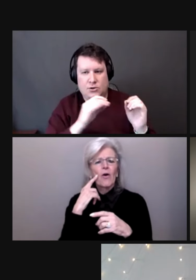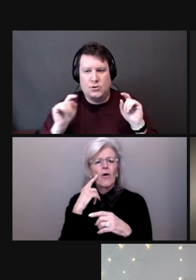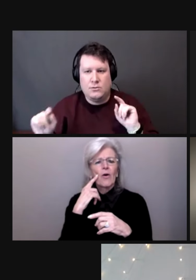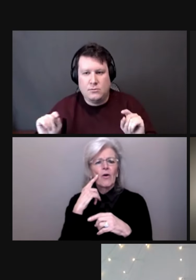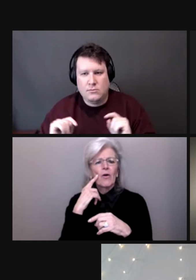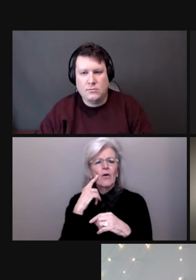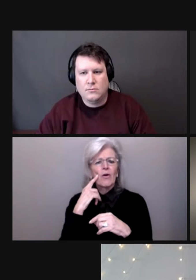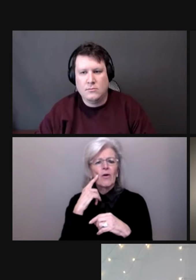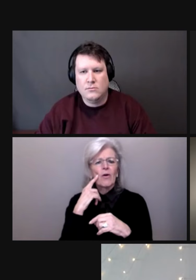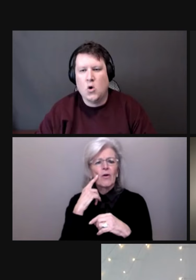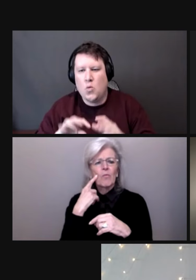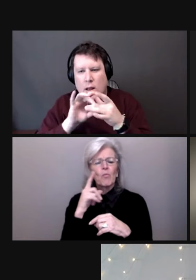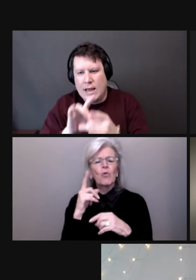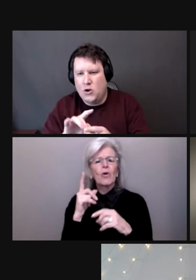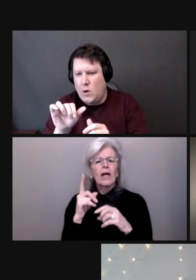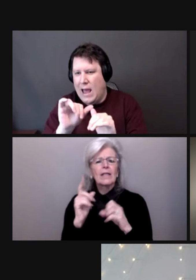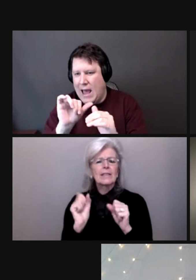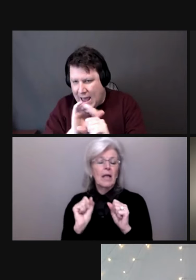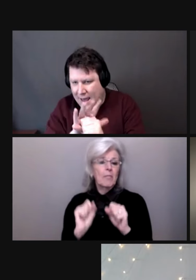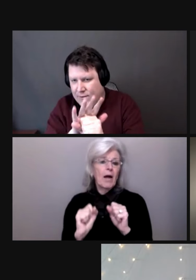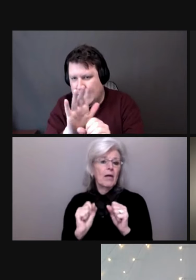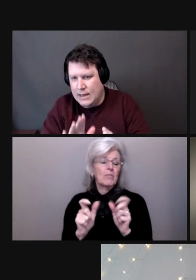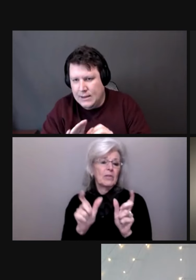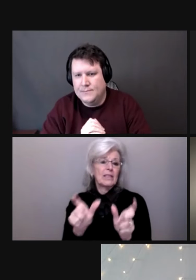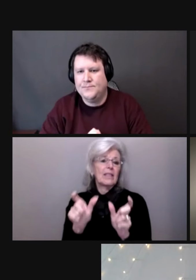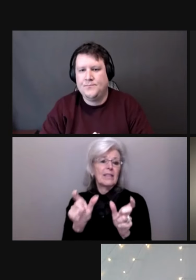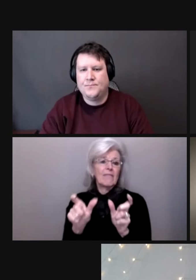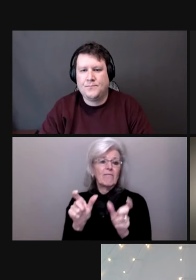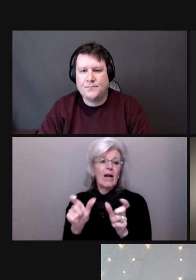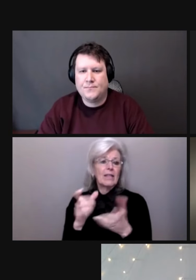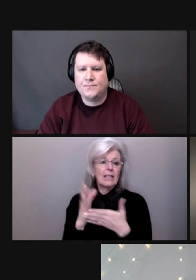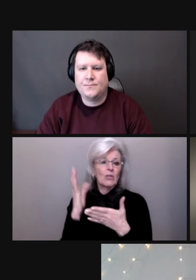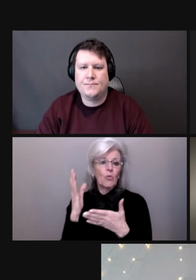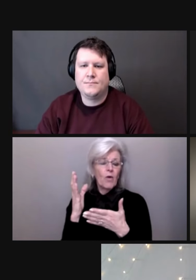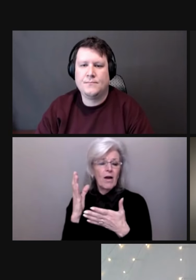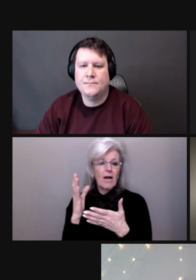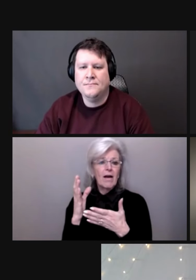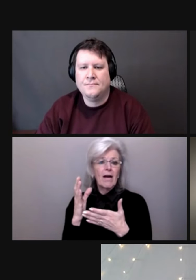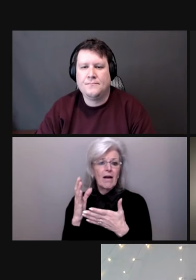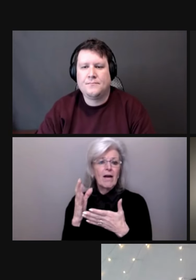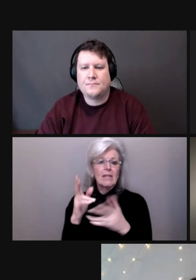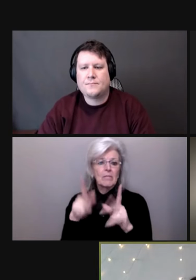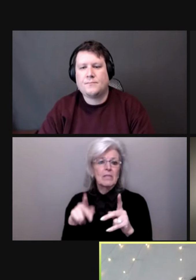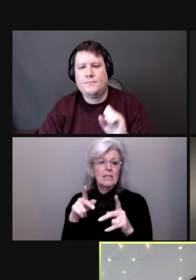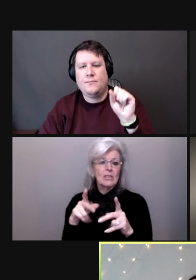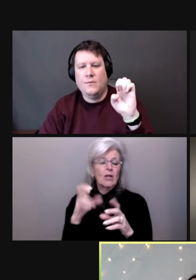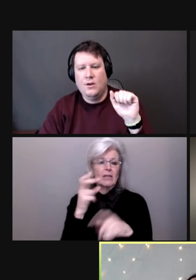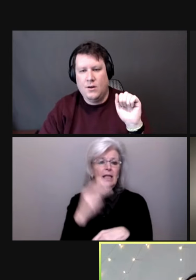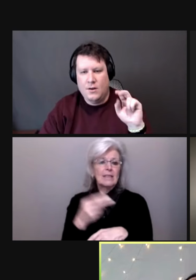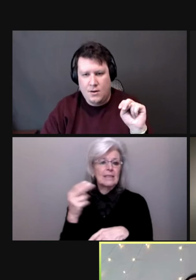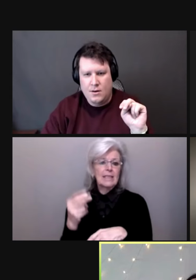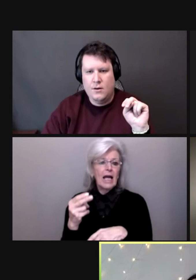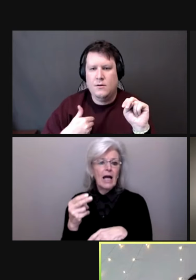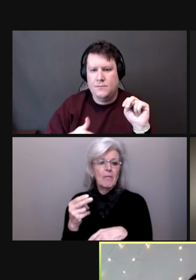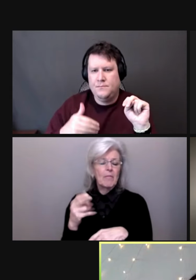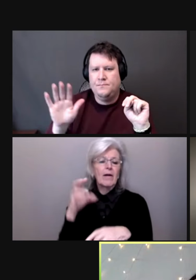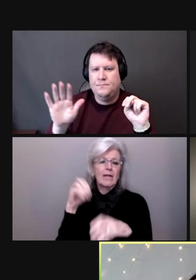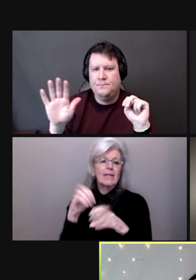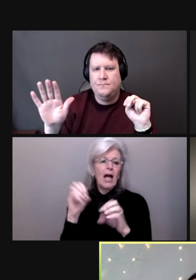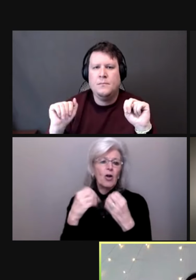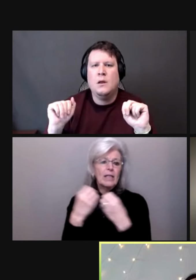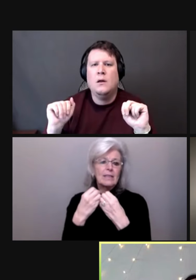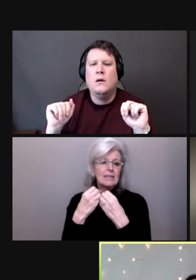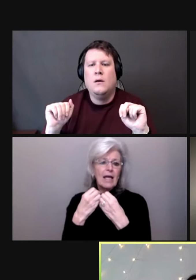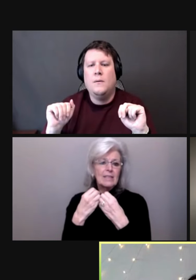pour pouvoir donc défendre les droits des personnes en situation d'handicap au sein de l'organisation même?